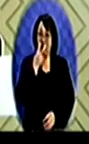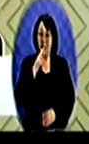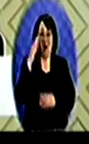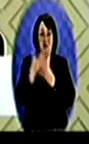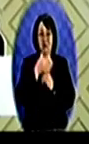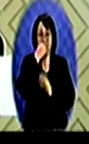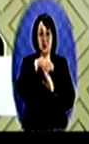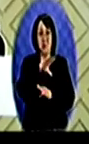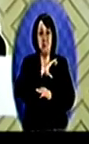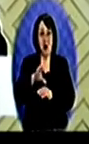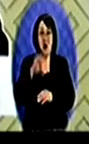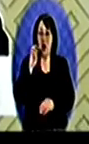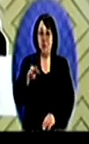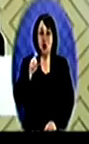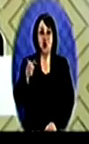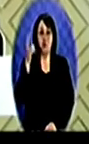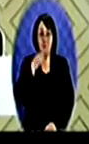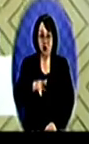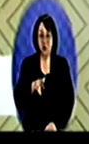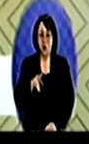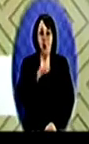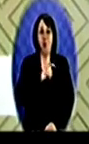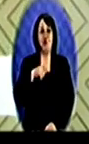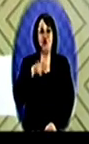гэдэг бол Мия Гомбын инх холд гэдэг хүний хувийн